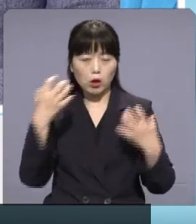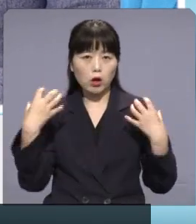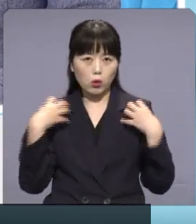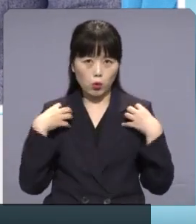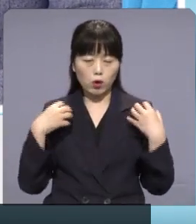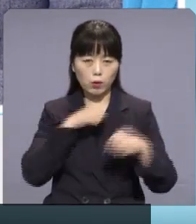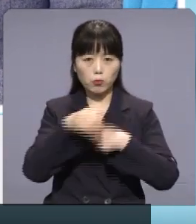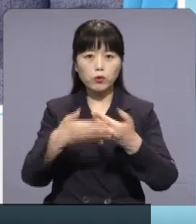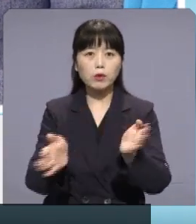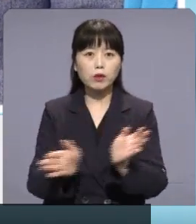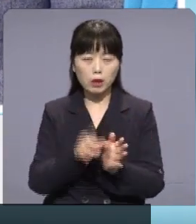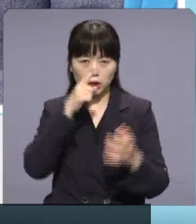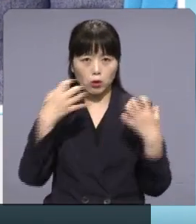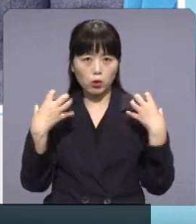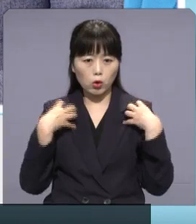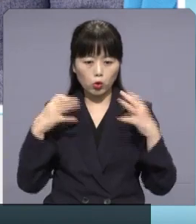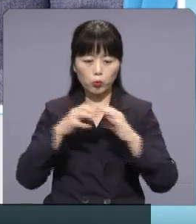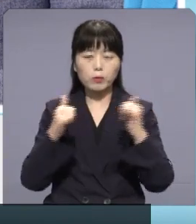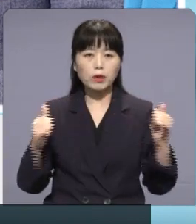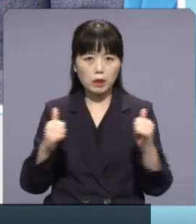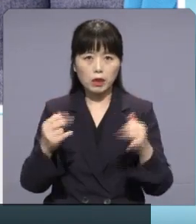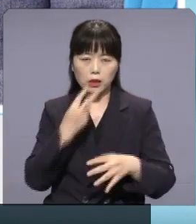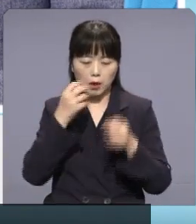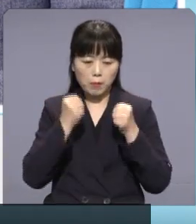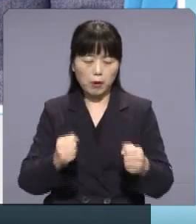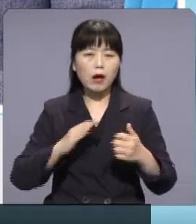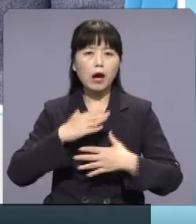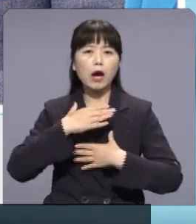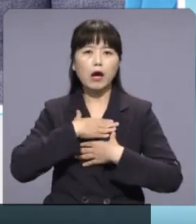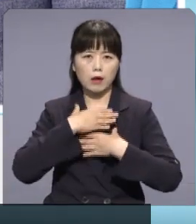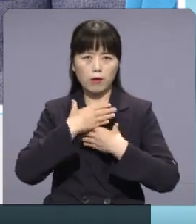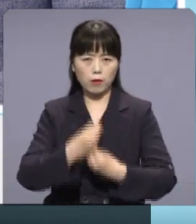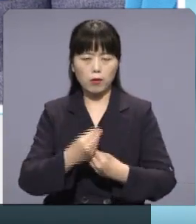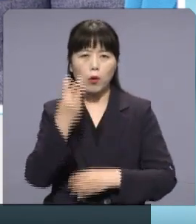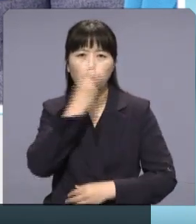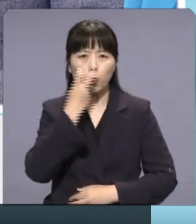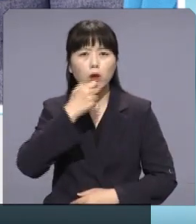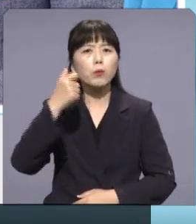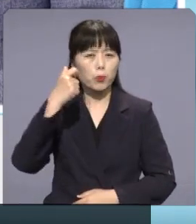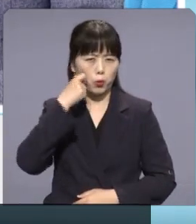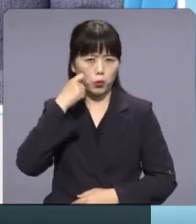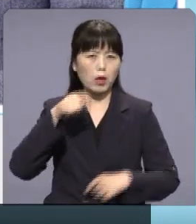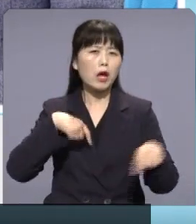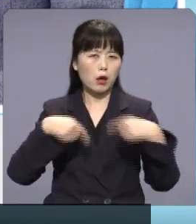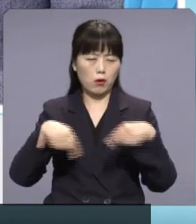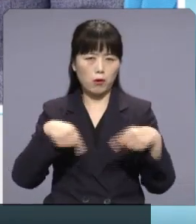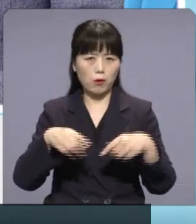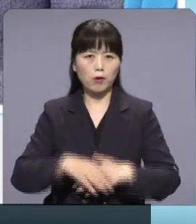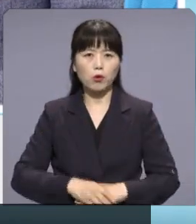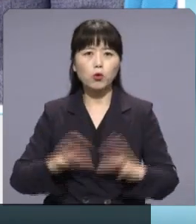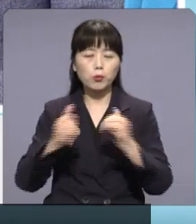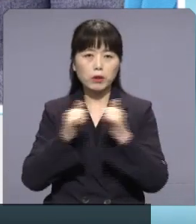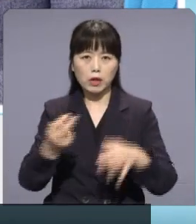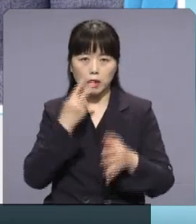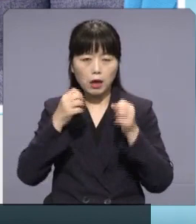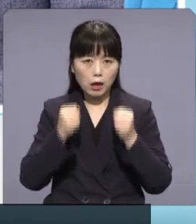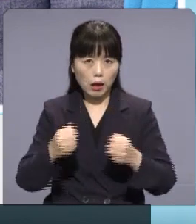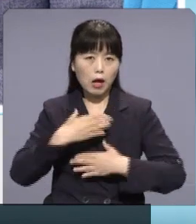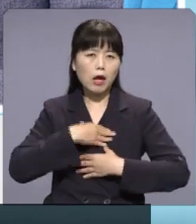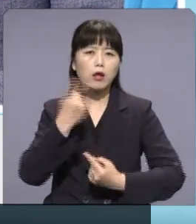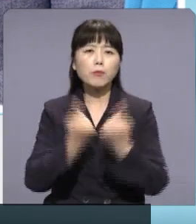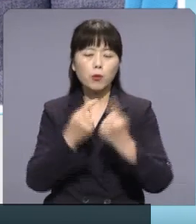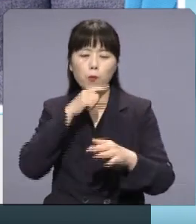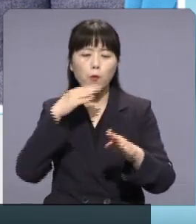민주당 정권은 국민의 생명과 안전을 보호하지 못한 정권이었어. 국민의 생명과